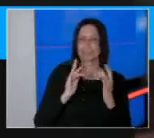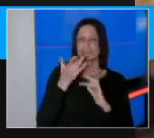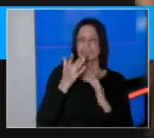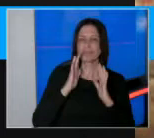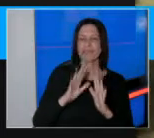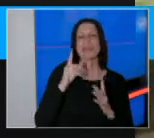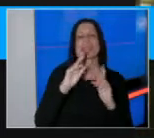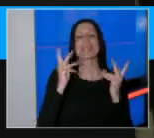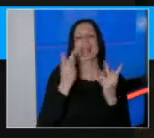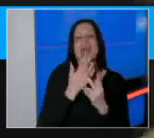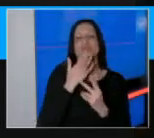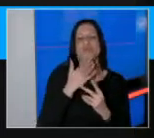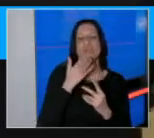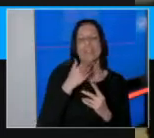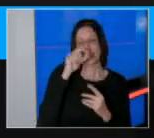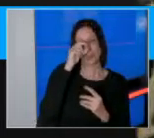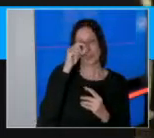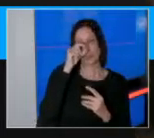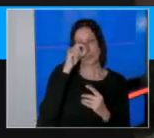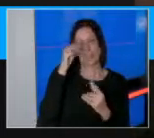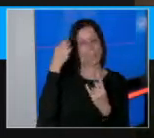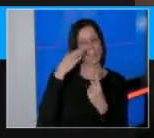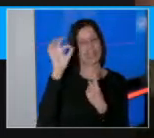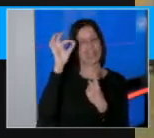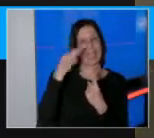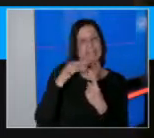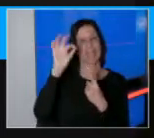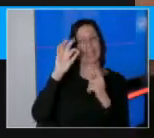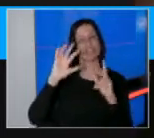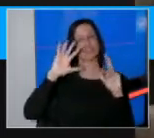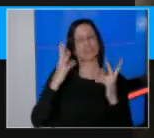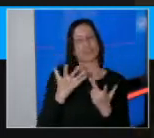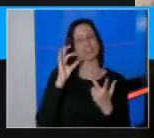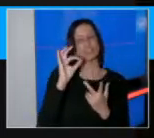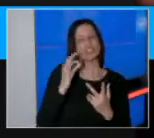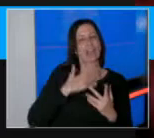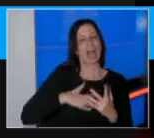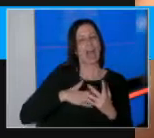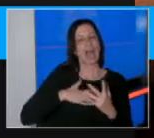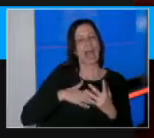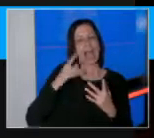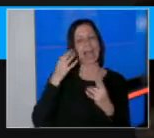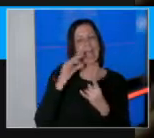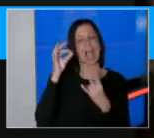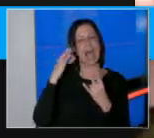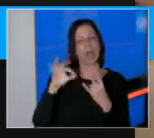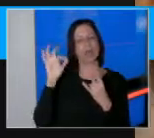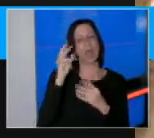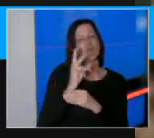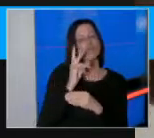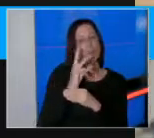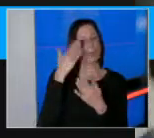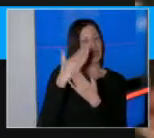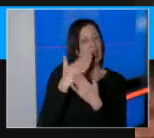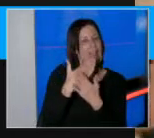קהילה יהודית בדובאי, מדליקה נר שמיני של חנוכה, שומעים על הכללים,